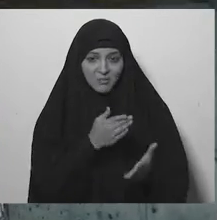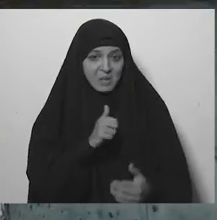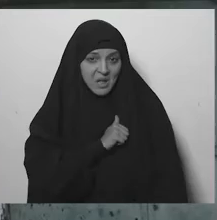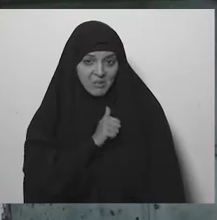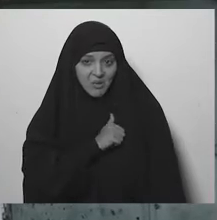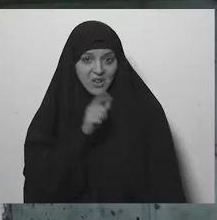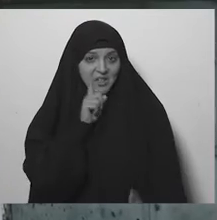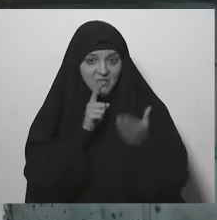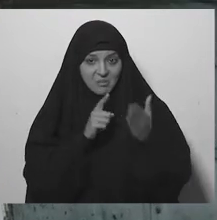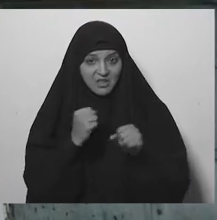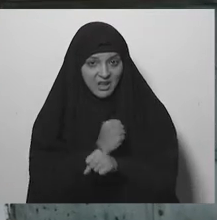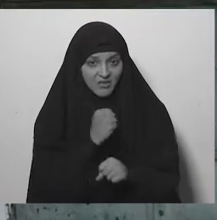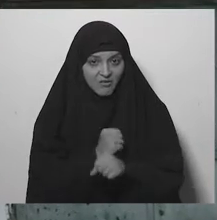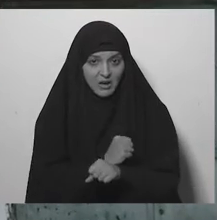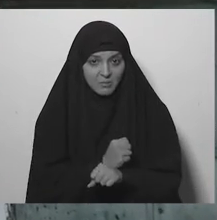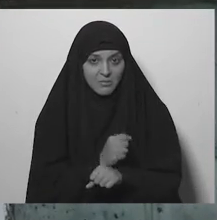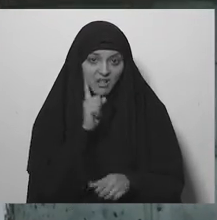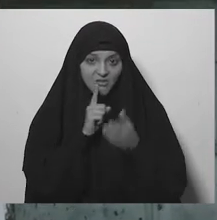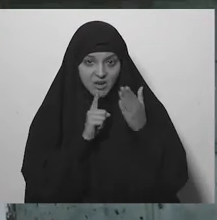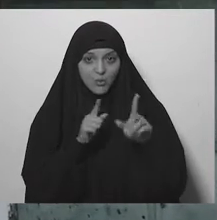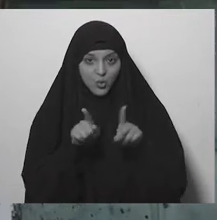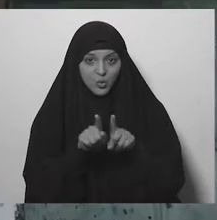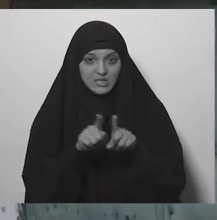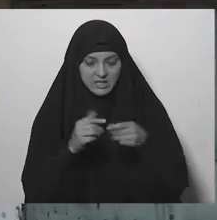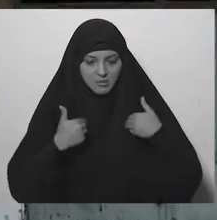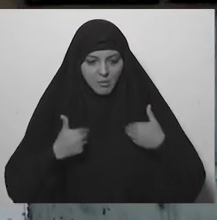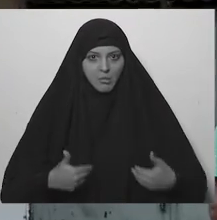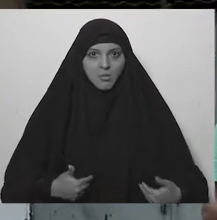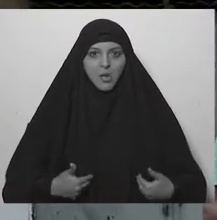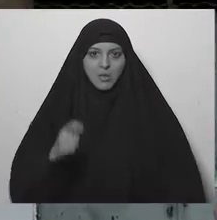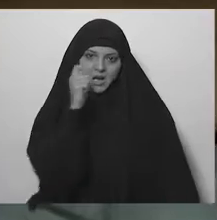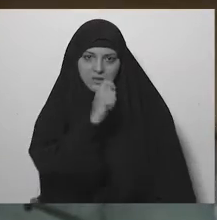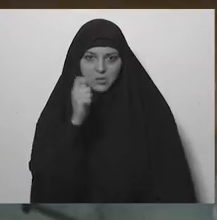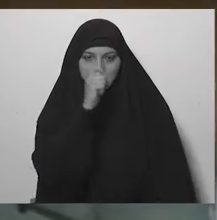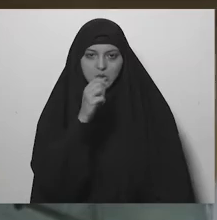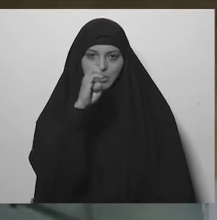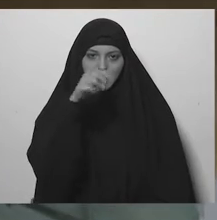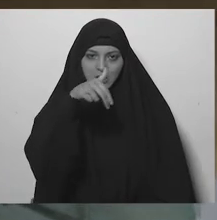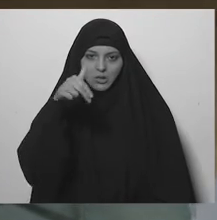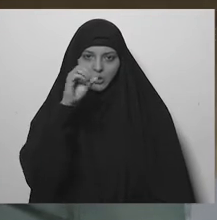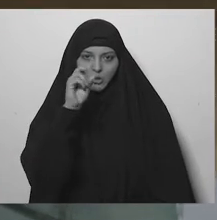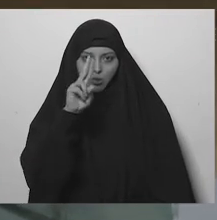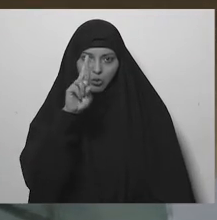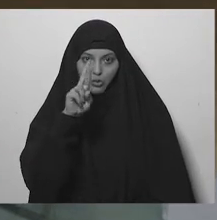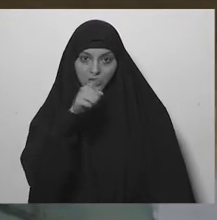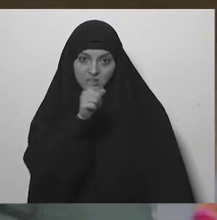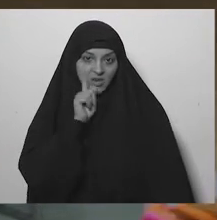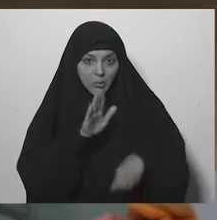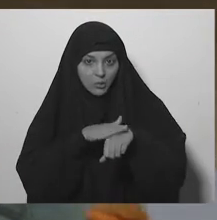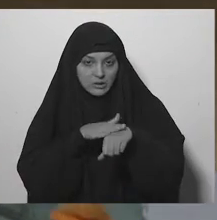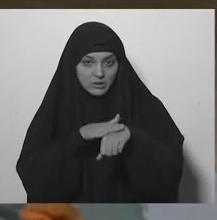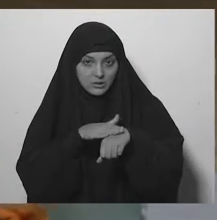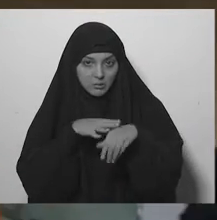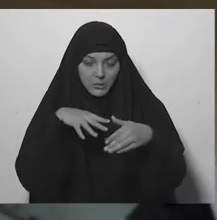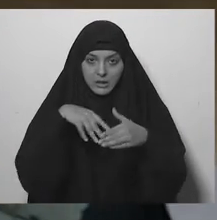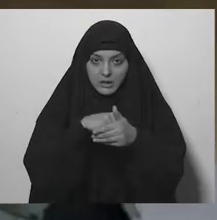jamila la mer jamila la travailleuse mais également jamila membres de l'association ennour en tant que conseillère